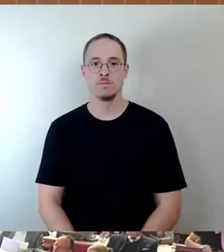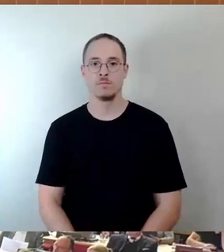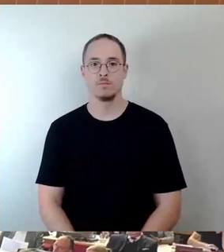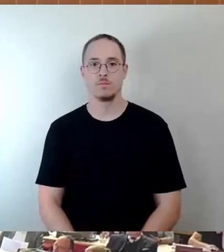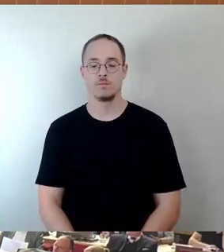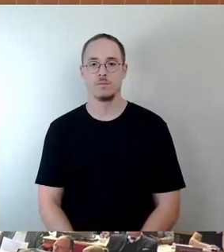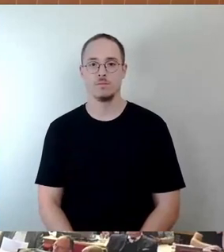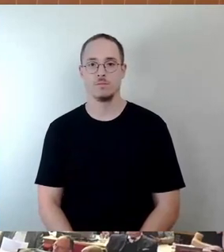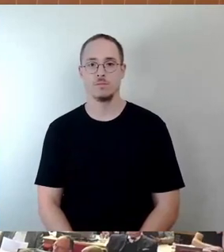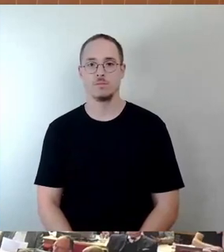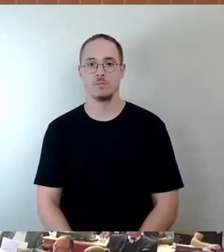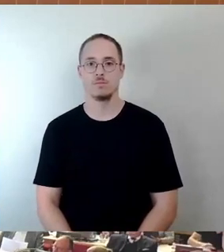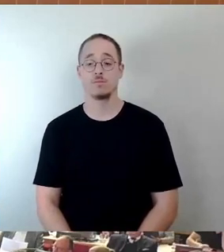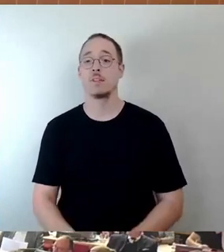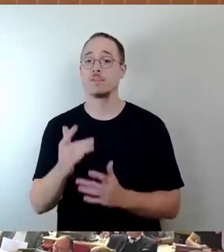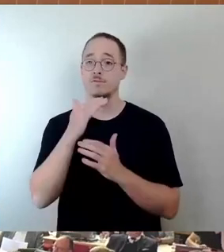Vielen Dank.